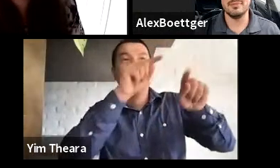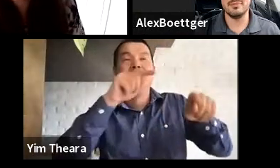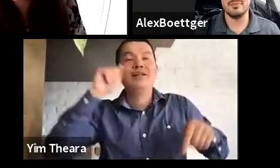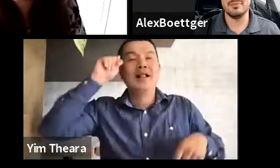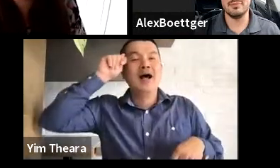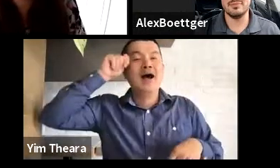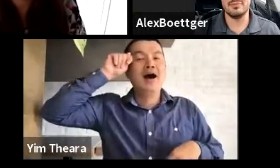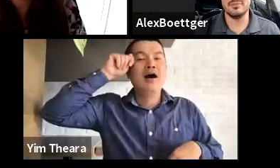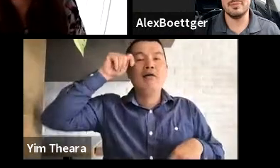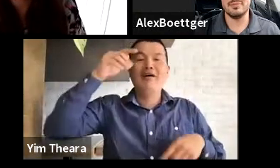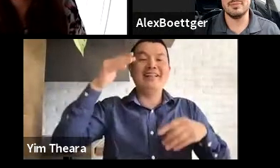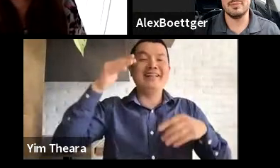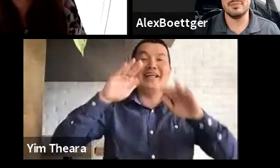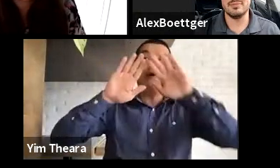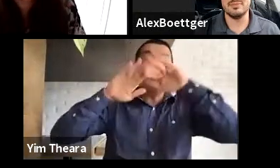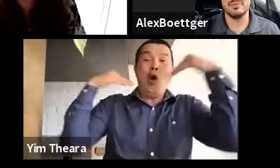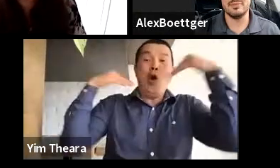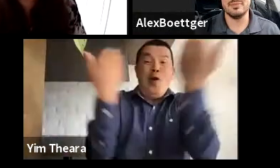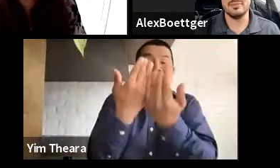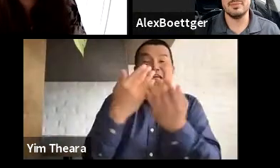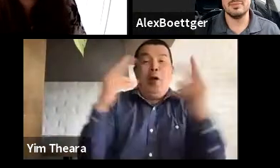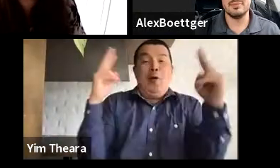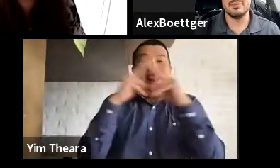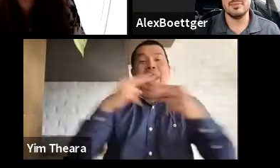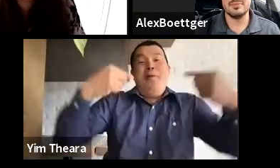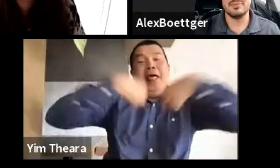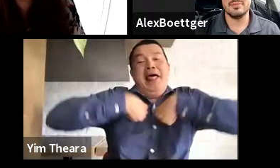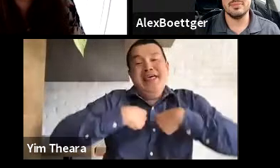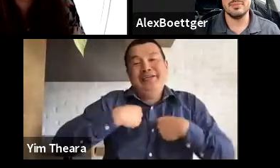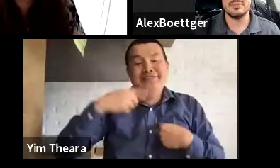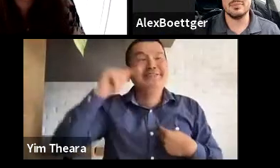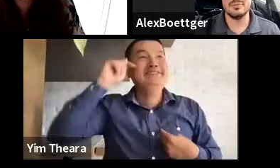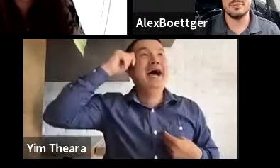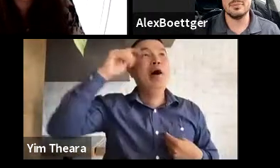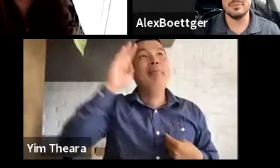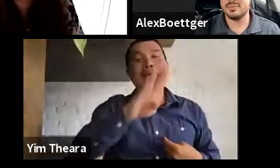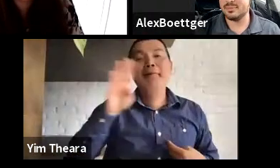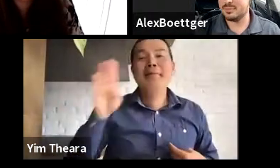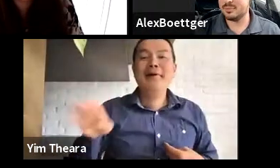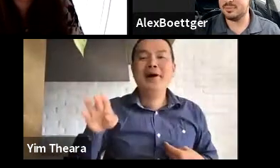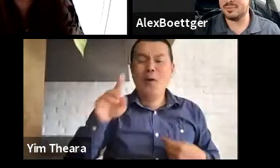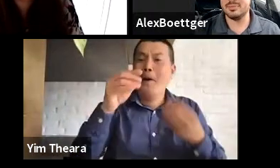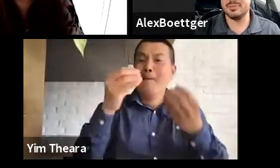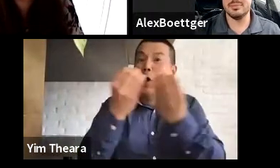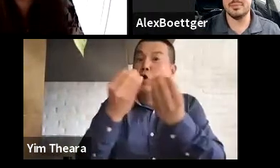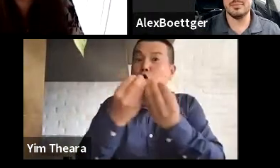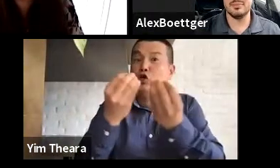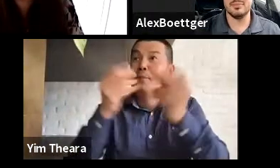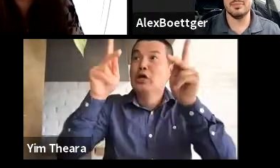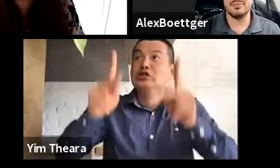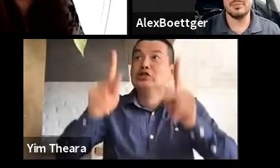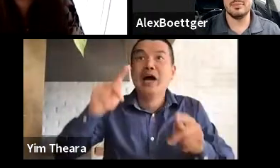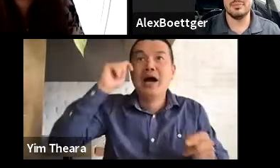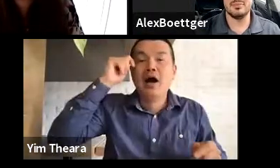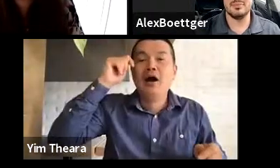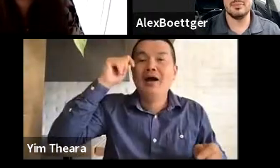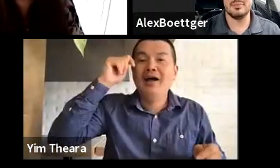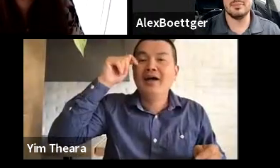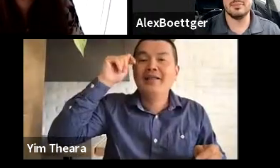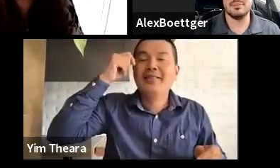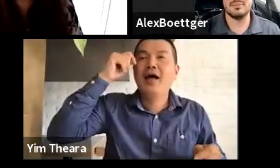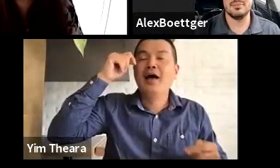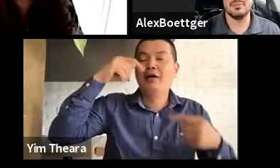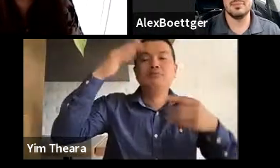Donc, si vous voyez une personne sourde, vous allez dire, si vous dites Théra, tout le monde, si vous faites comme mon